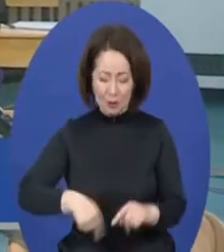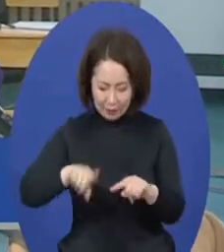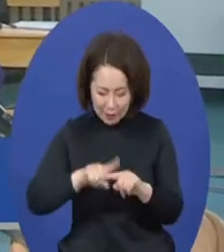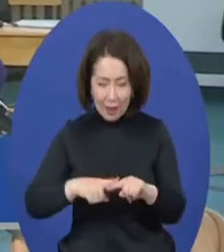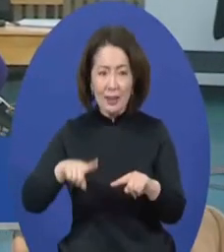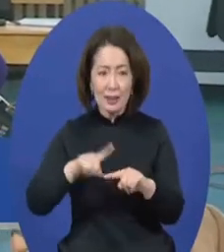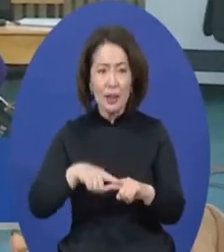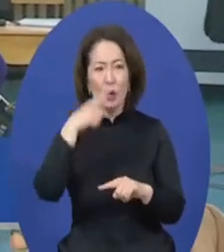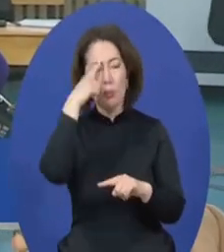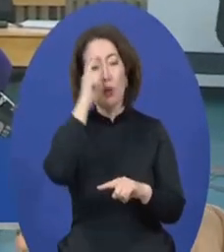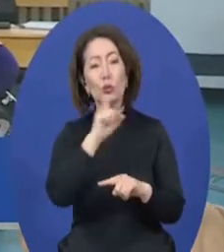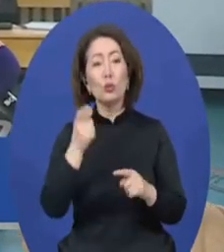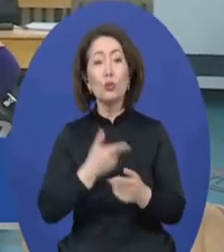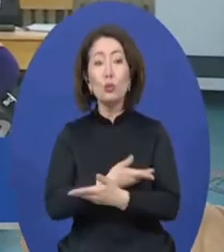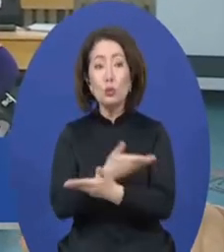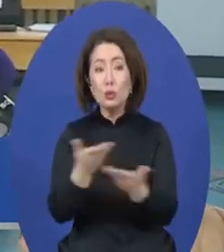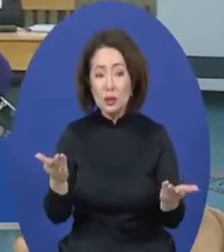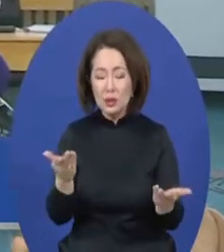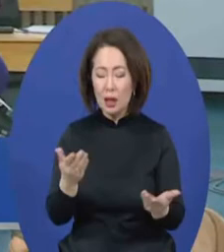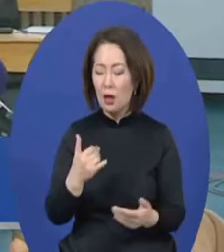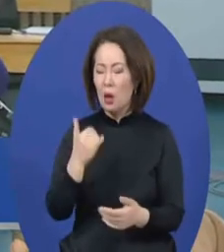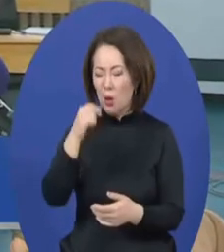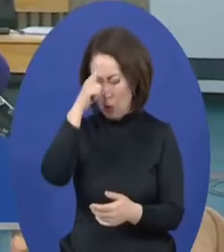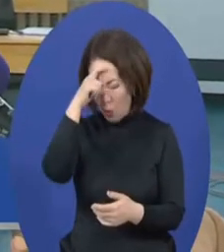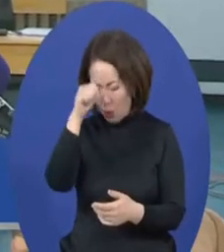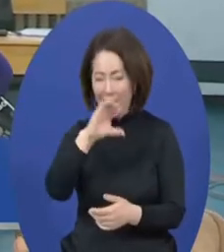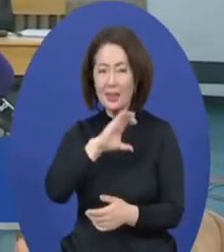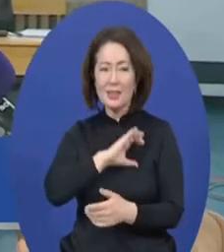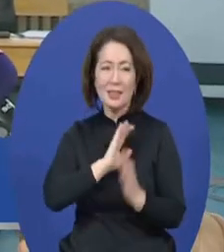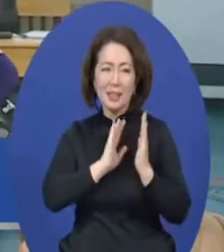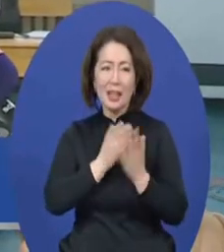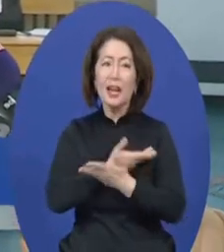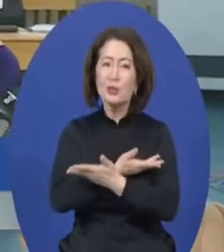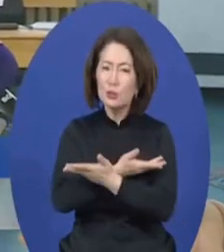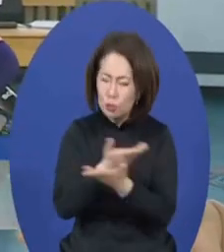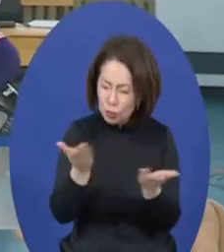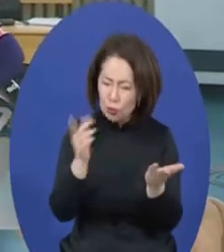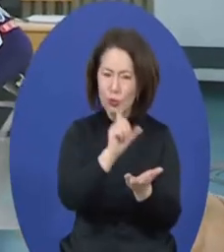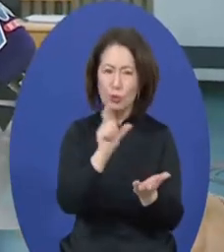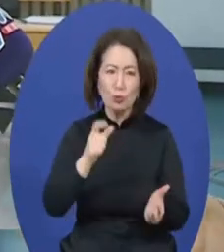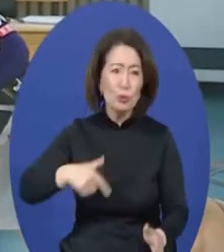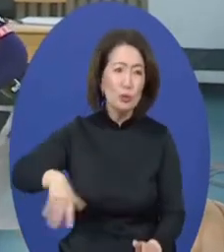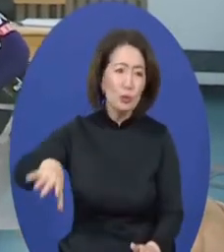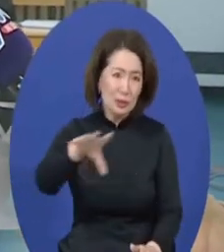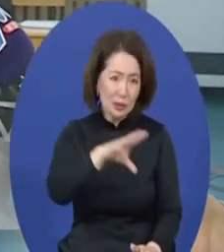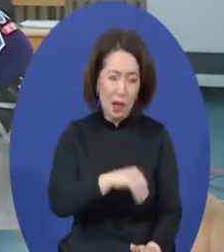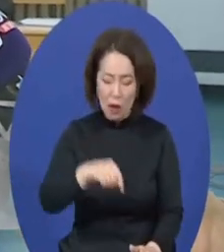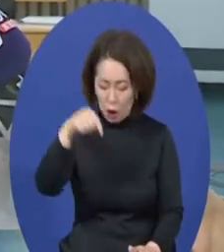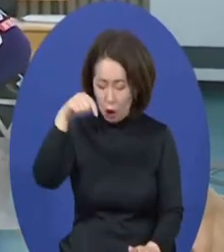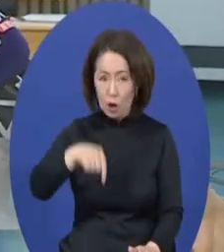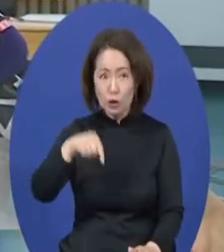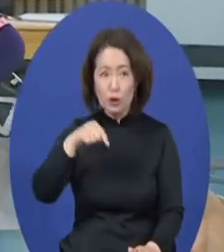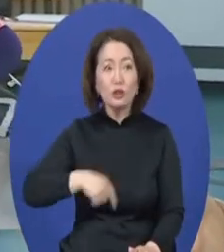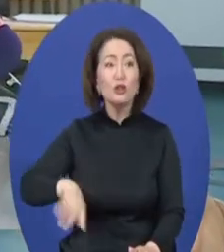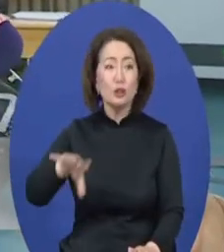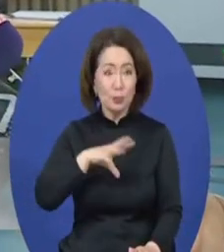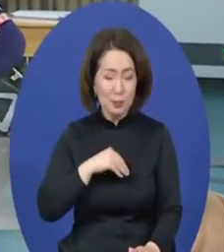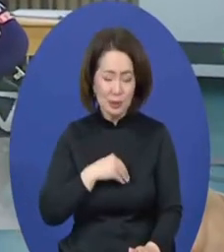одоо монголчуудтай ухаалаг уужим сэтгэлээр хандсанд нийт иргэдтэй өнөөдөр бид нэр